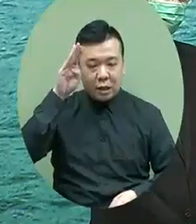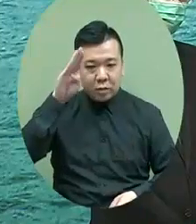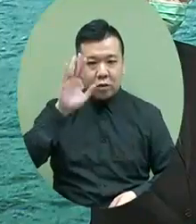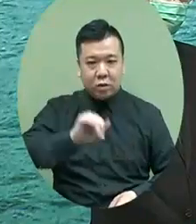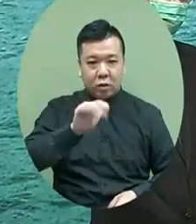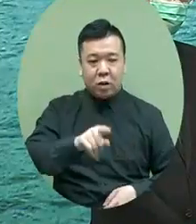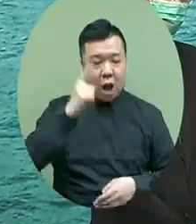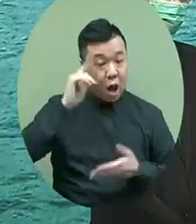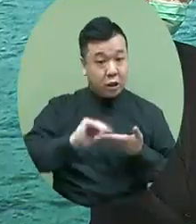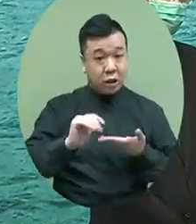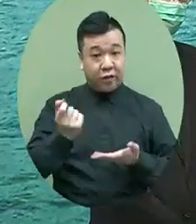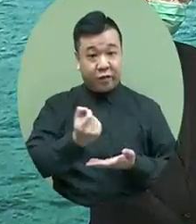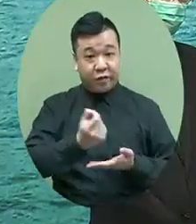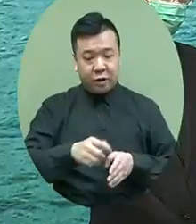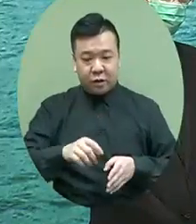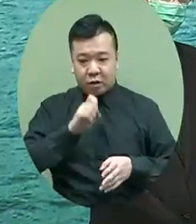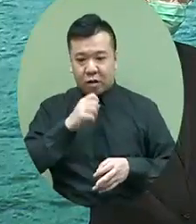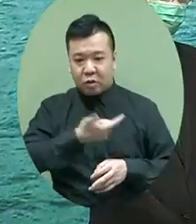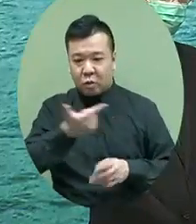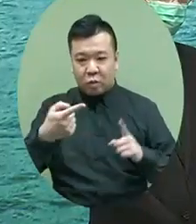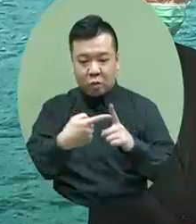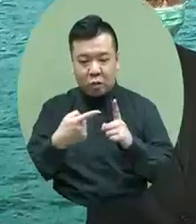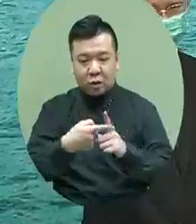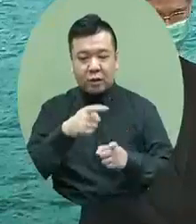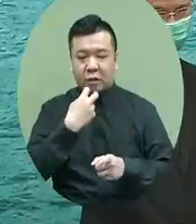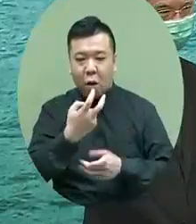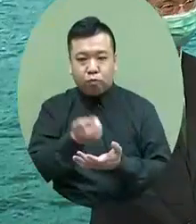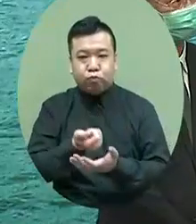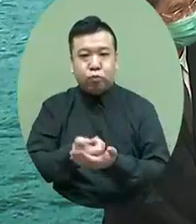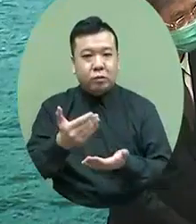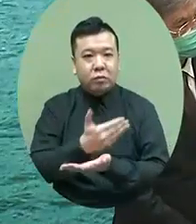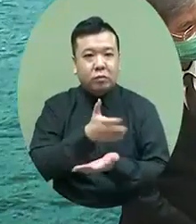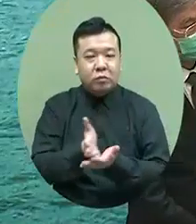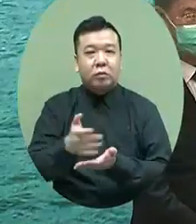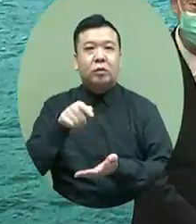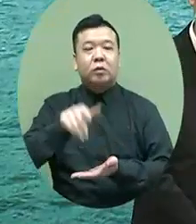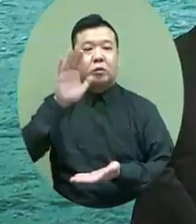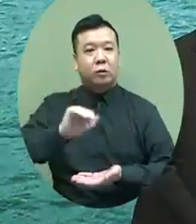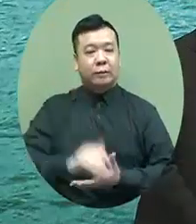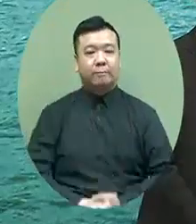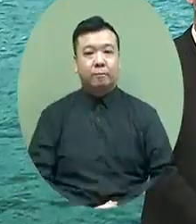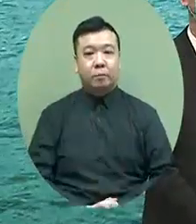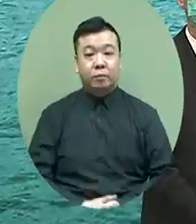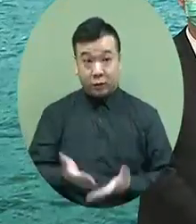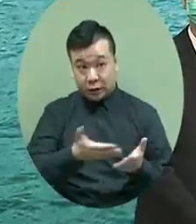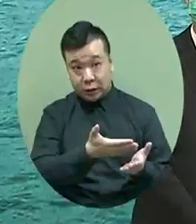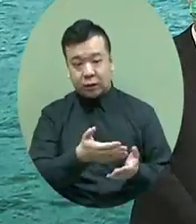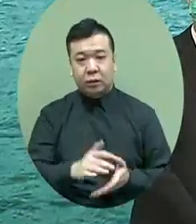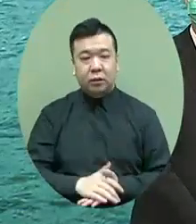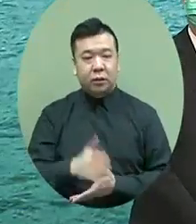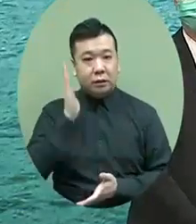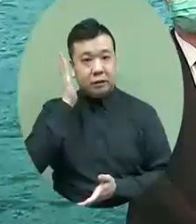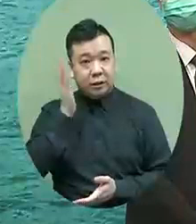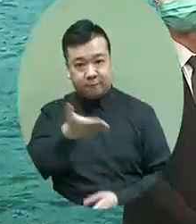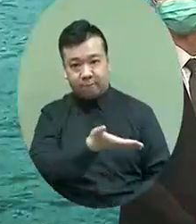哋都會喺局方裏面希望可以有啲了解，希望可以盡快可以推出嚟，令到更加多嘅市民受惠。 嗯，好。俾一俾